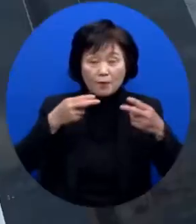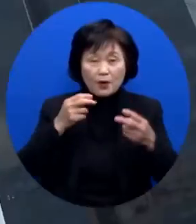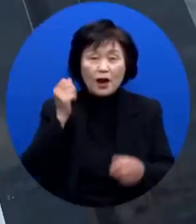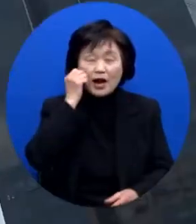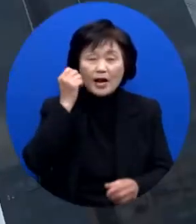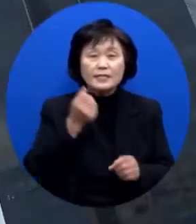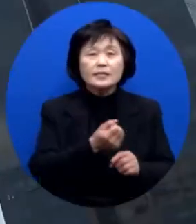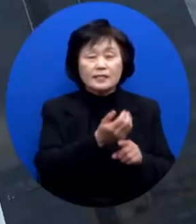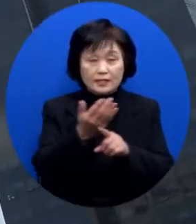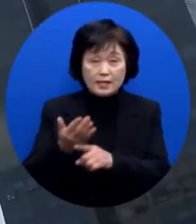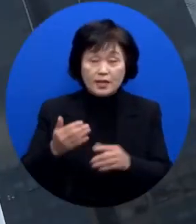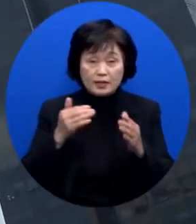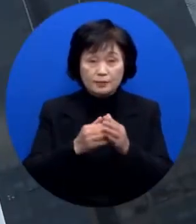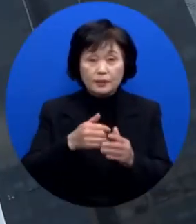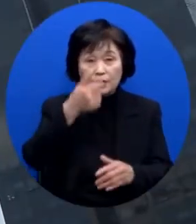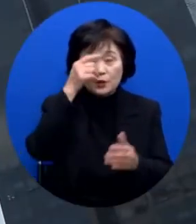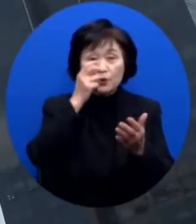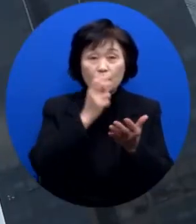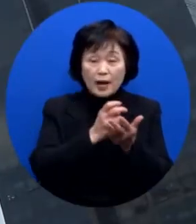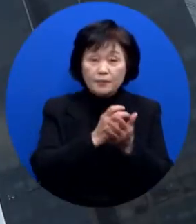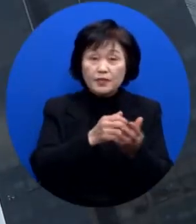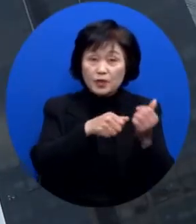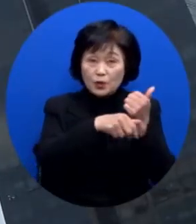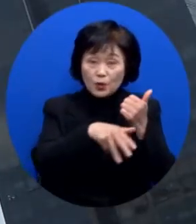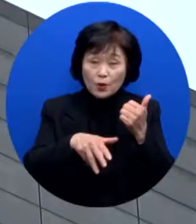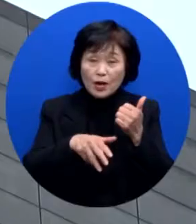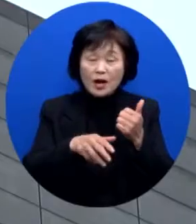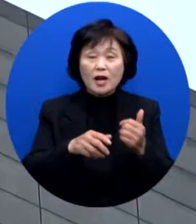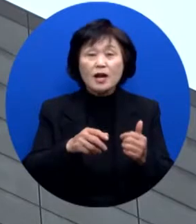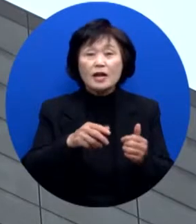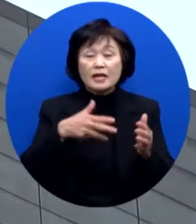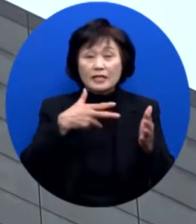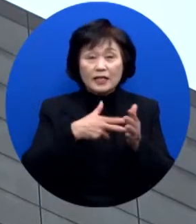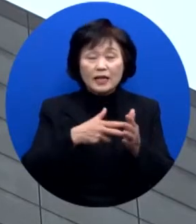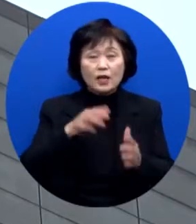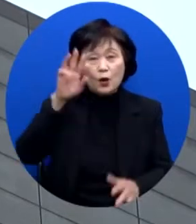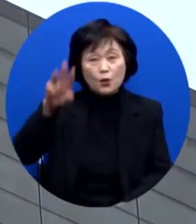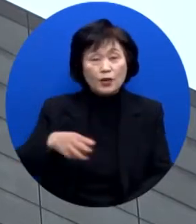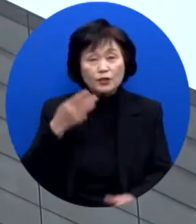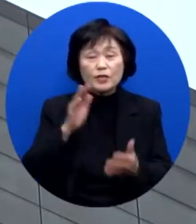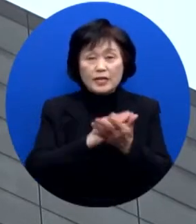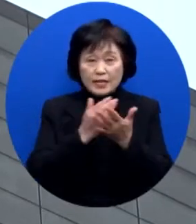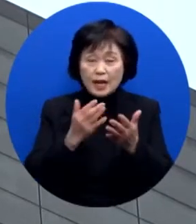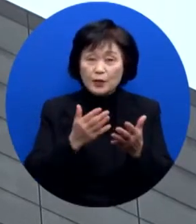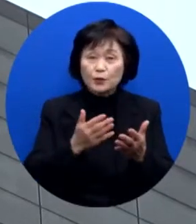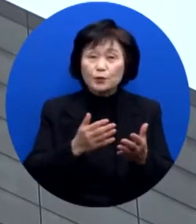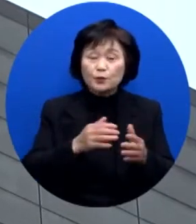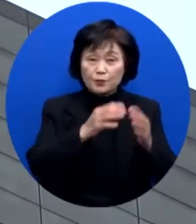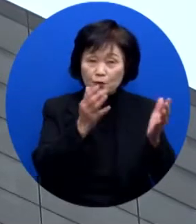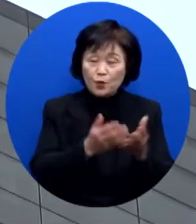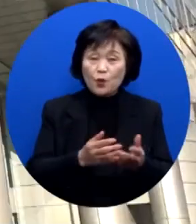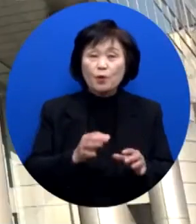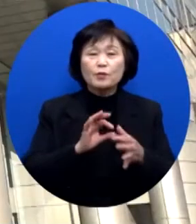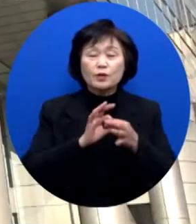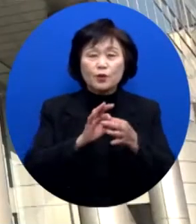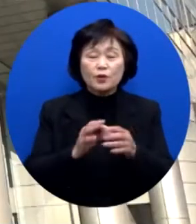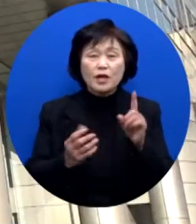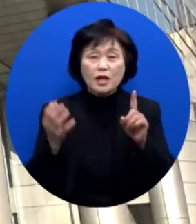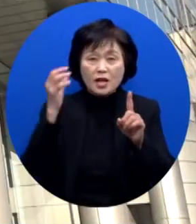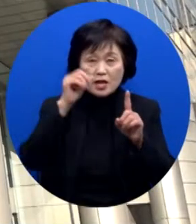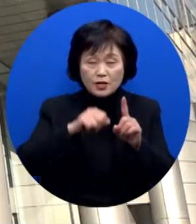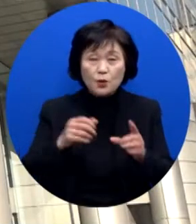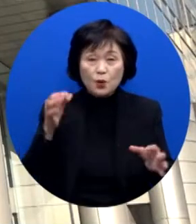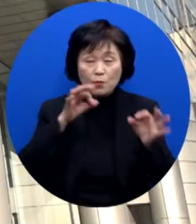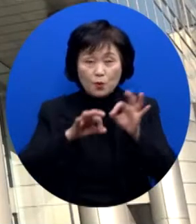기독교 대한 감리회 는 교단 산하 공익재단 인 웨슬리 나눔 재단 을 통해 1억원을 모금의 산불